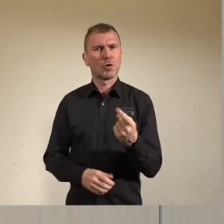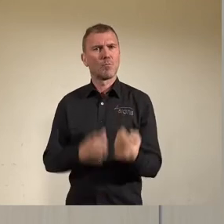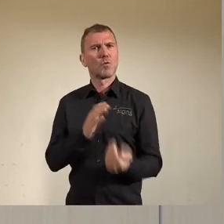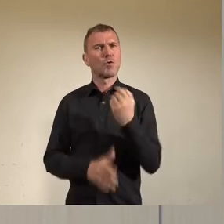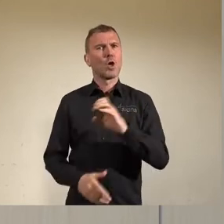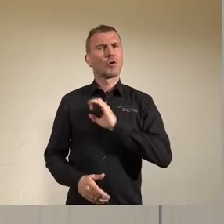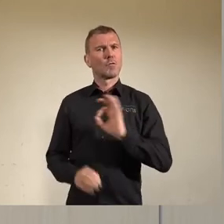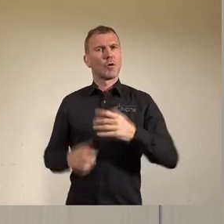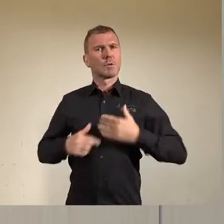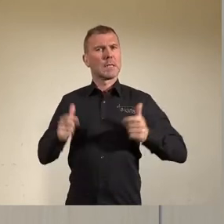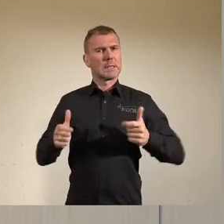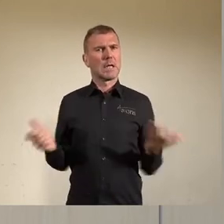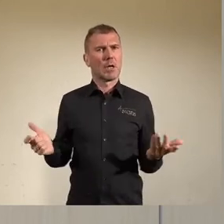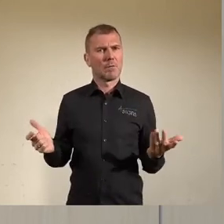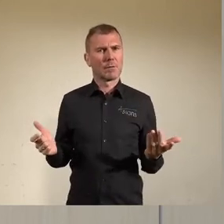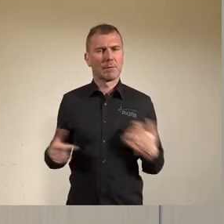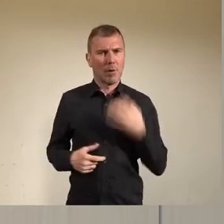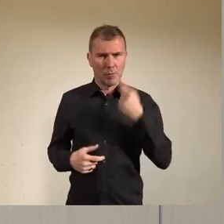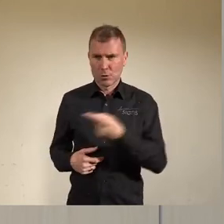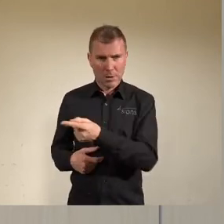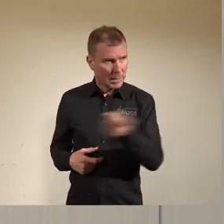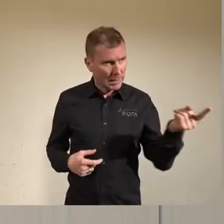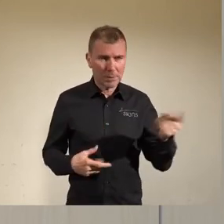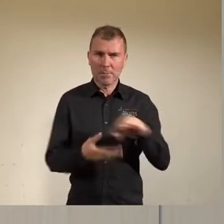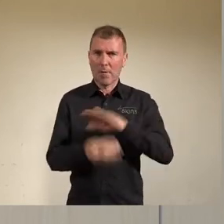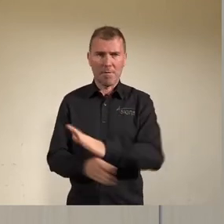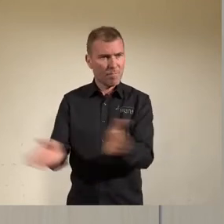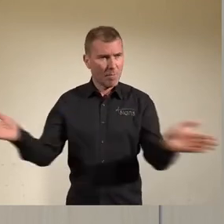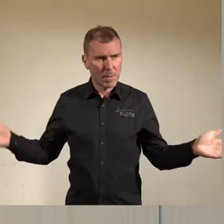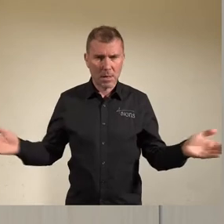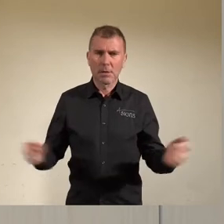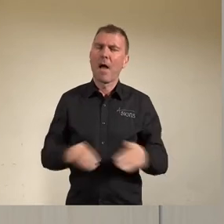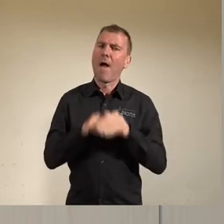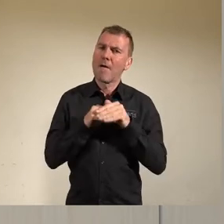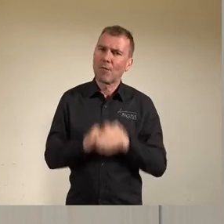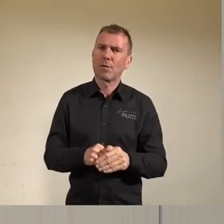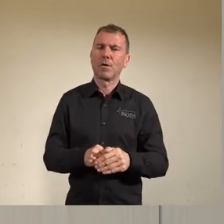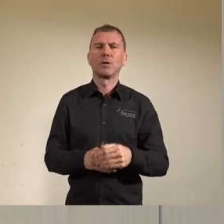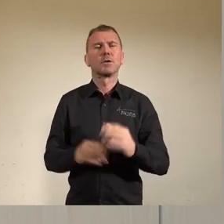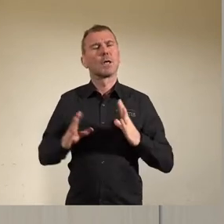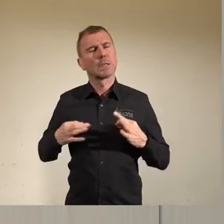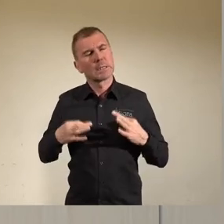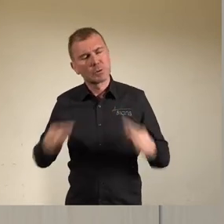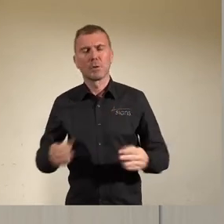unsere Stadtgesellschaft warten. Ich wünsche Ihnen und Ihren Familien ein friedvolles und vor allem